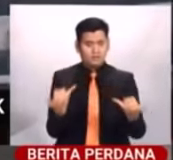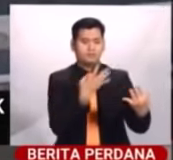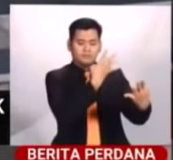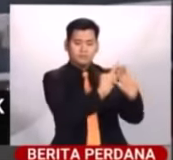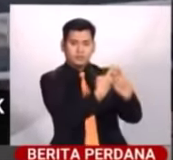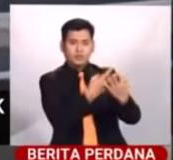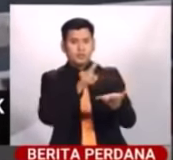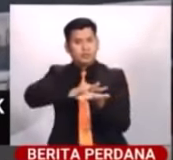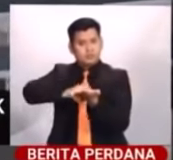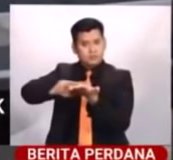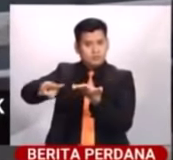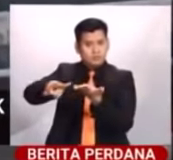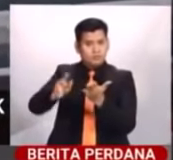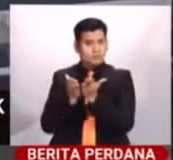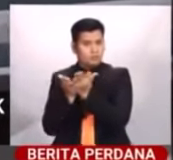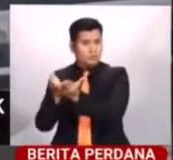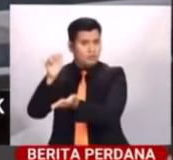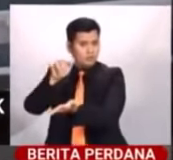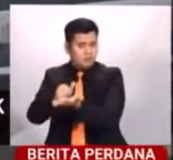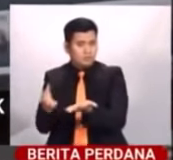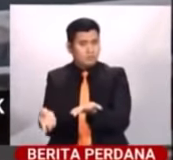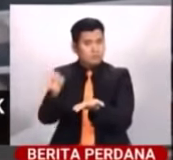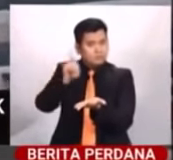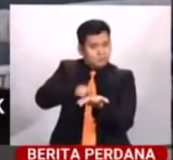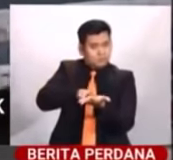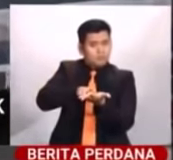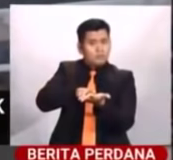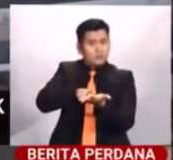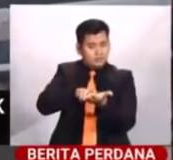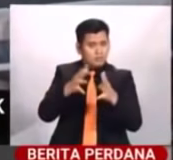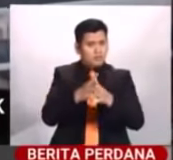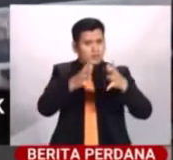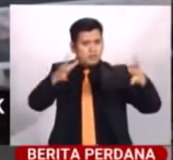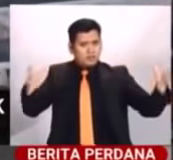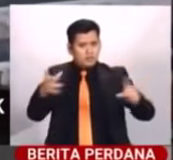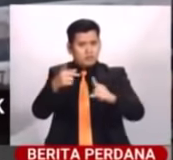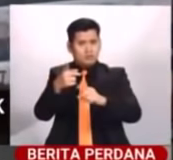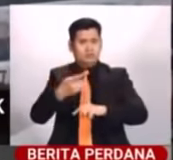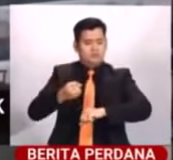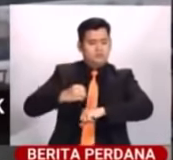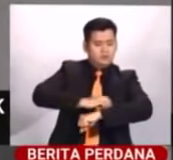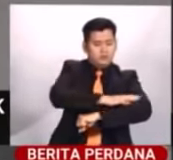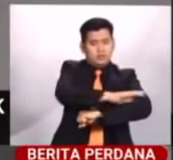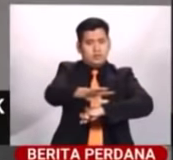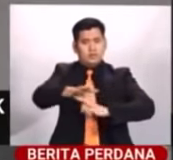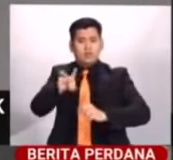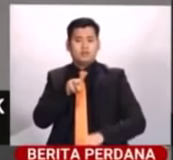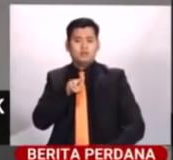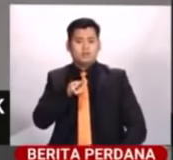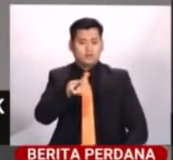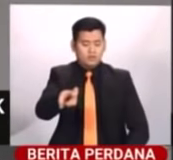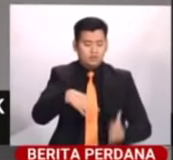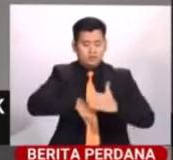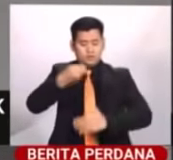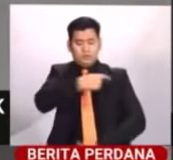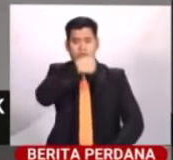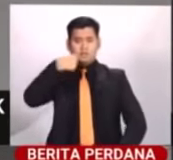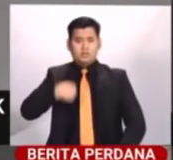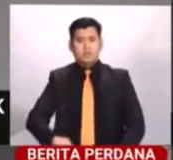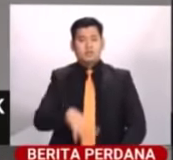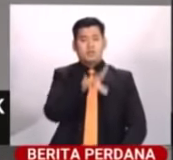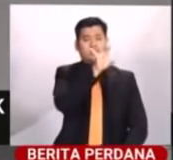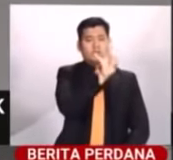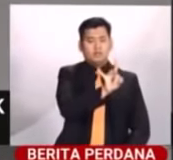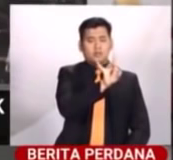selama 2 minggu. Kapal itu merekodkan kes kluster terbesar jangkitan virus di luar China dengan lebih